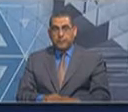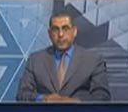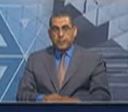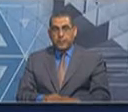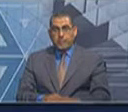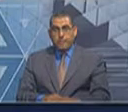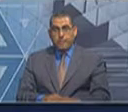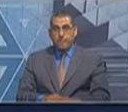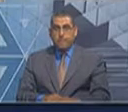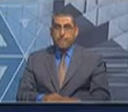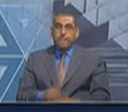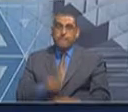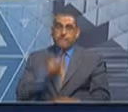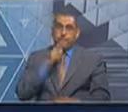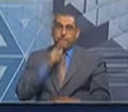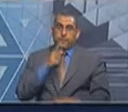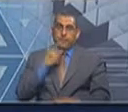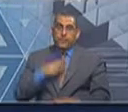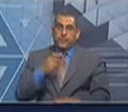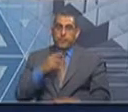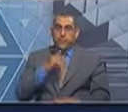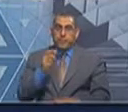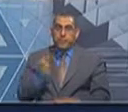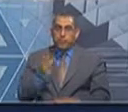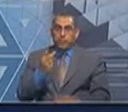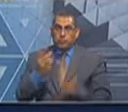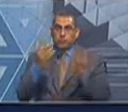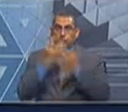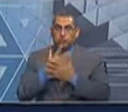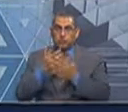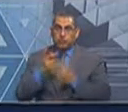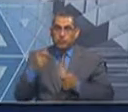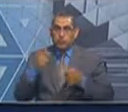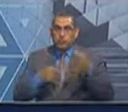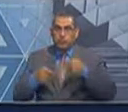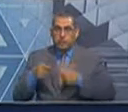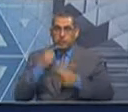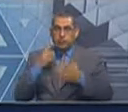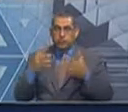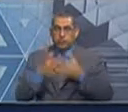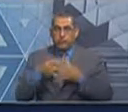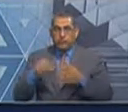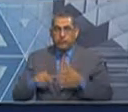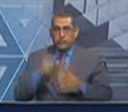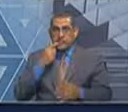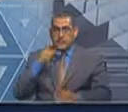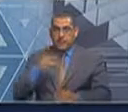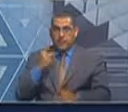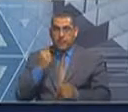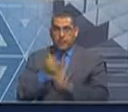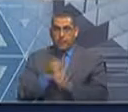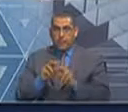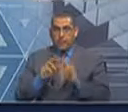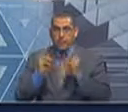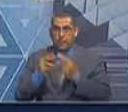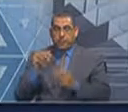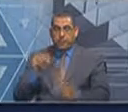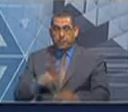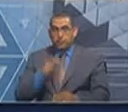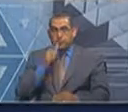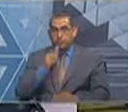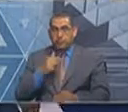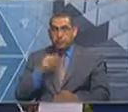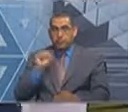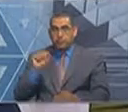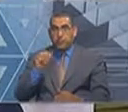المحافظات المشاركة. عندنا 175 شركة مساهمة أو مشاركة هذا العام، سواء شركات قطاع أعمال عام أو قطاع خاص، وده